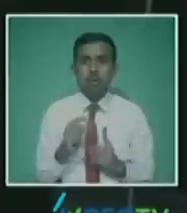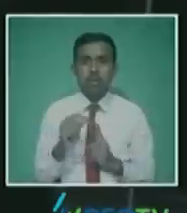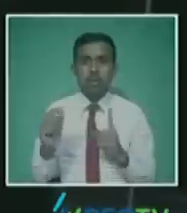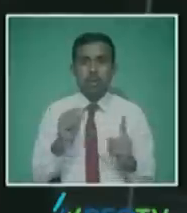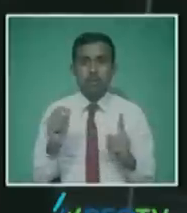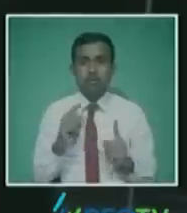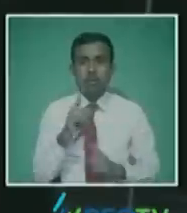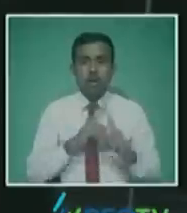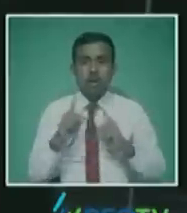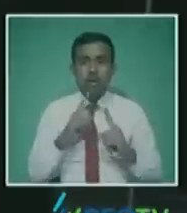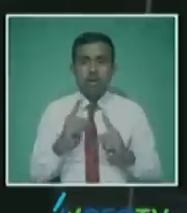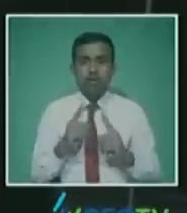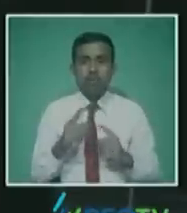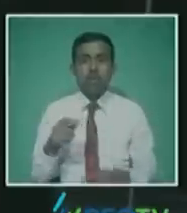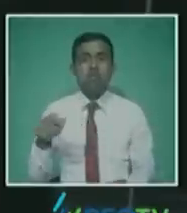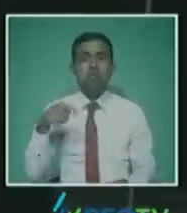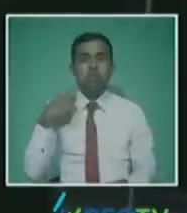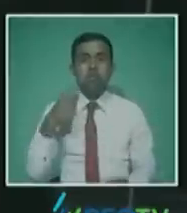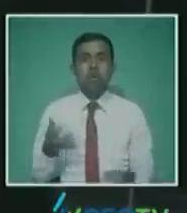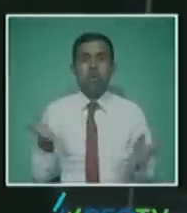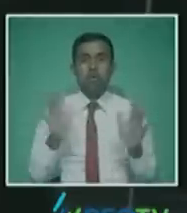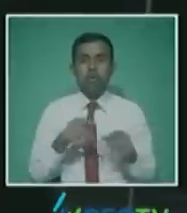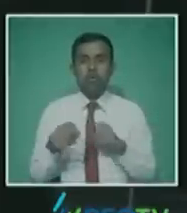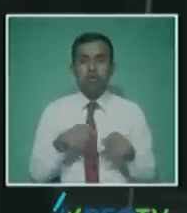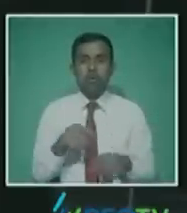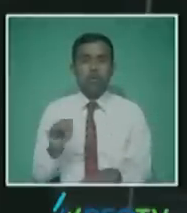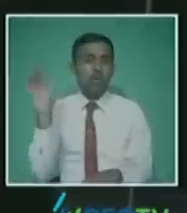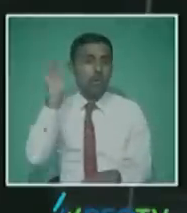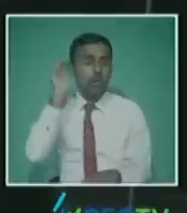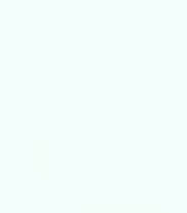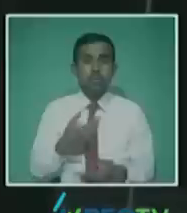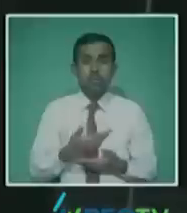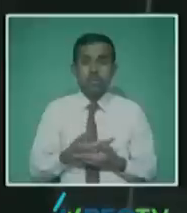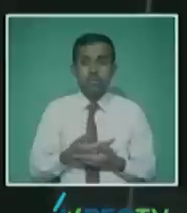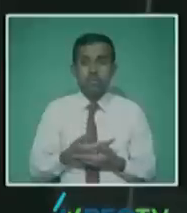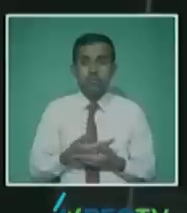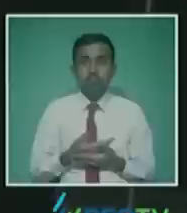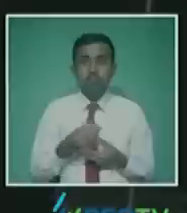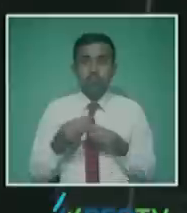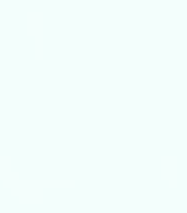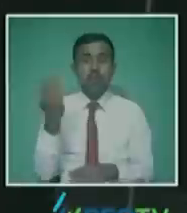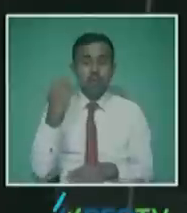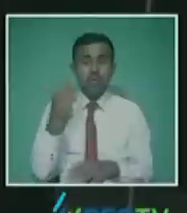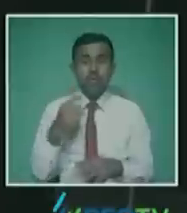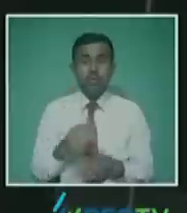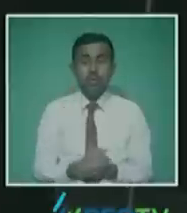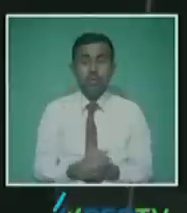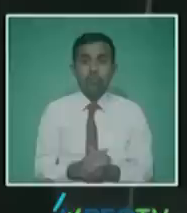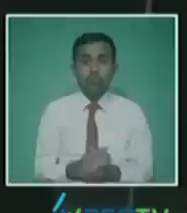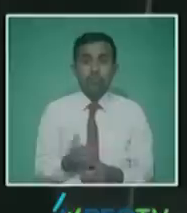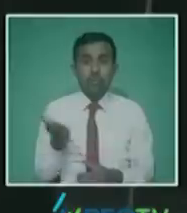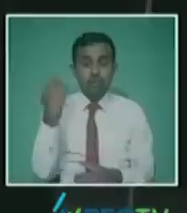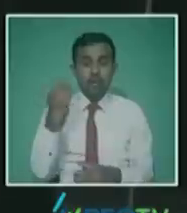පාර්ලිමේන්තුවේ කතා කරනවට වැඩිය බඩමඩුවක් බවට පත් වෙලා තියෙනවා අපිට ඇහෙන්න තියෙන්නේ ඔක්කොම බණ භාවනා සූත්‍ර අරවට මේවා ඔක්කොම කෙලෙහි ගුණේ තියෙන්න